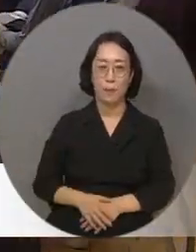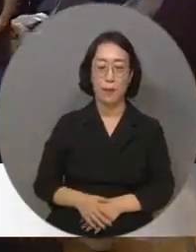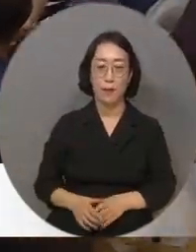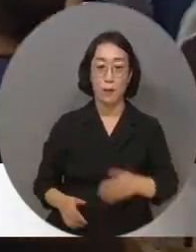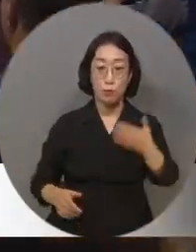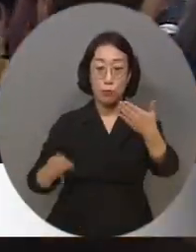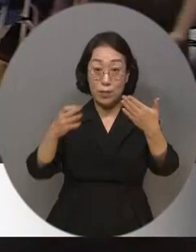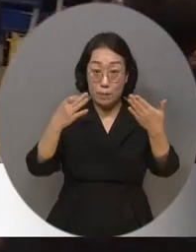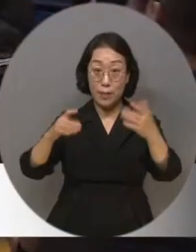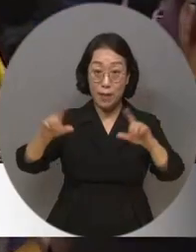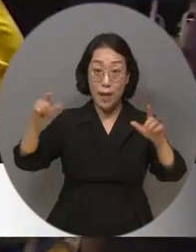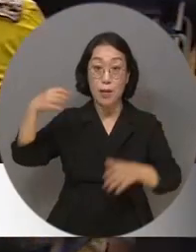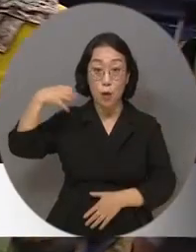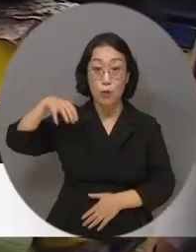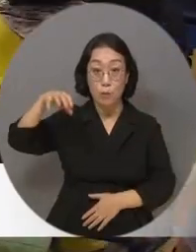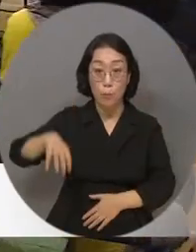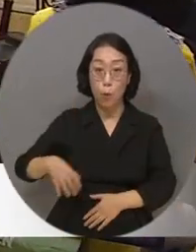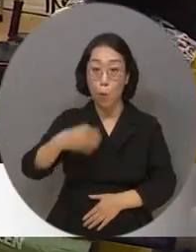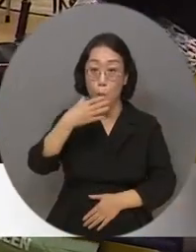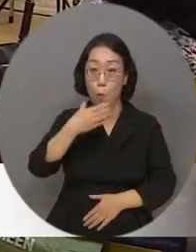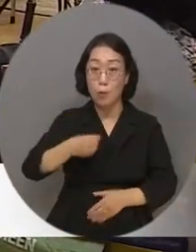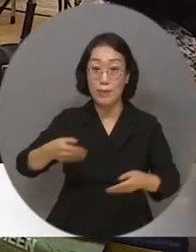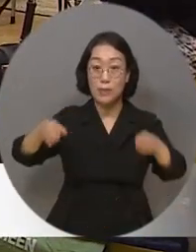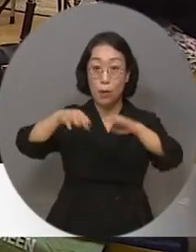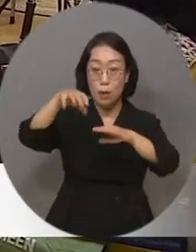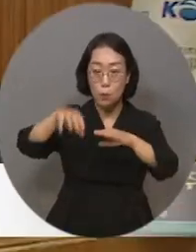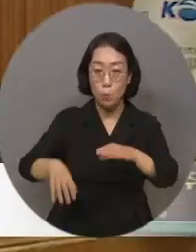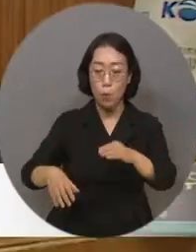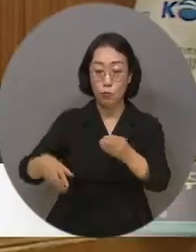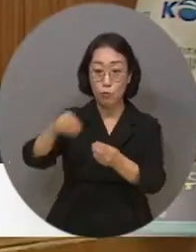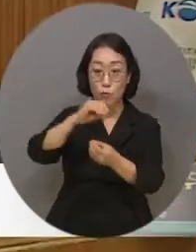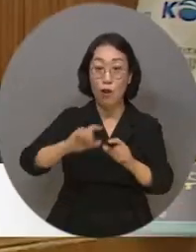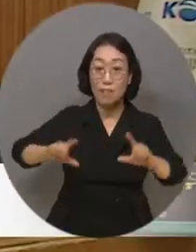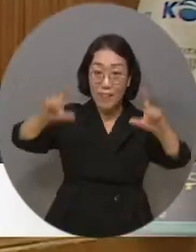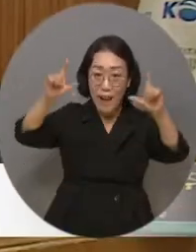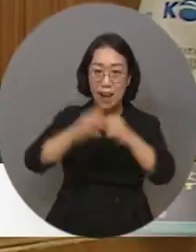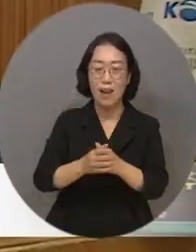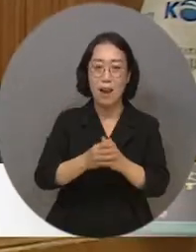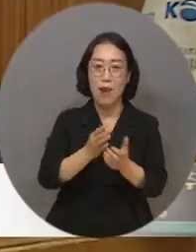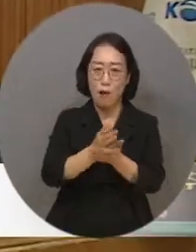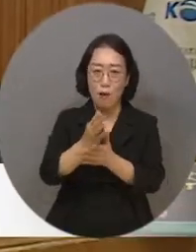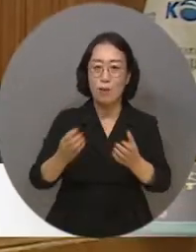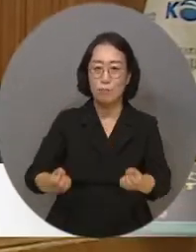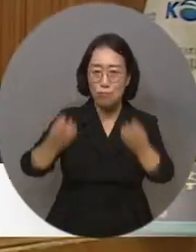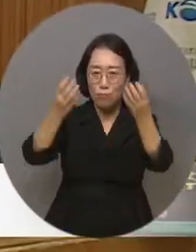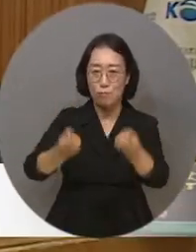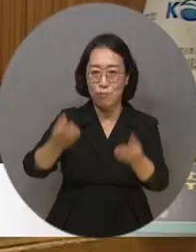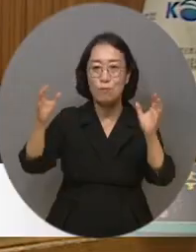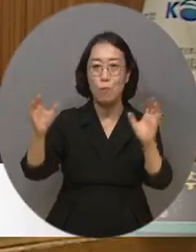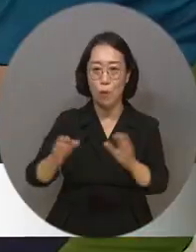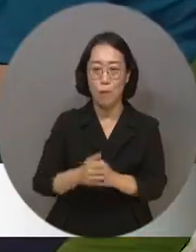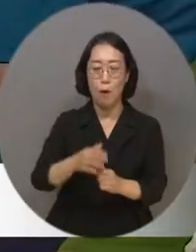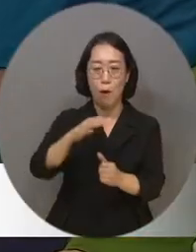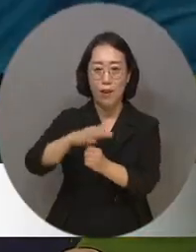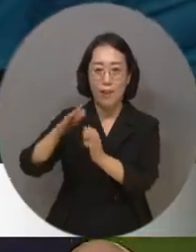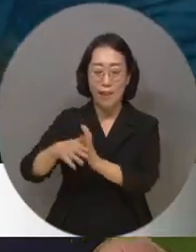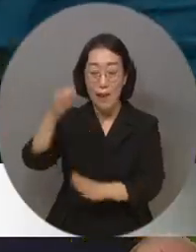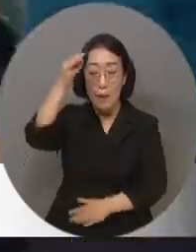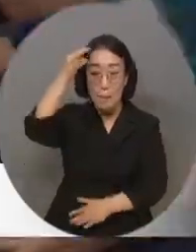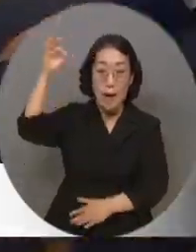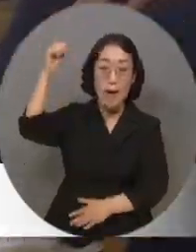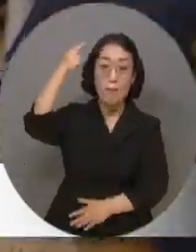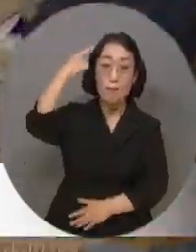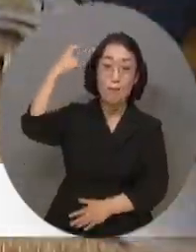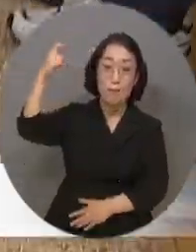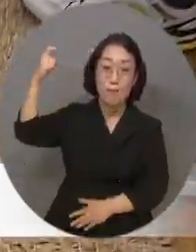지난 14일 영등포 장애인복지관에서 추석맞이 다양한 행사가 열렸습니다 어린 시절을 떠올리게 하는